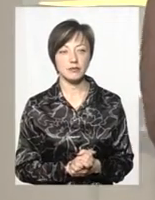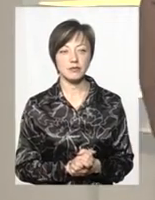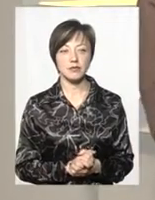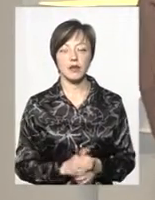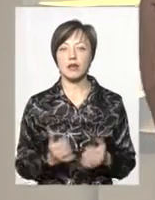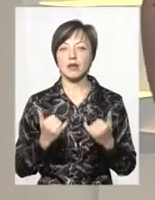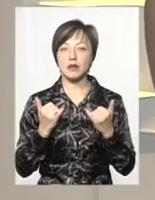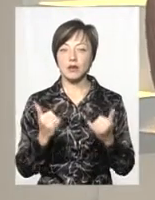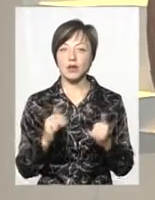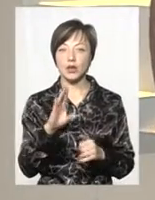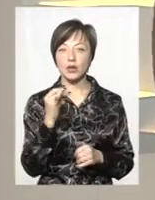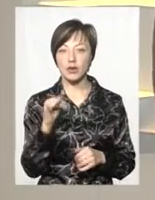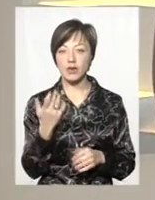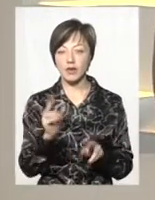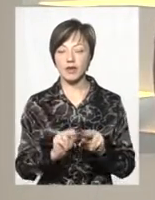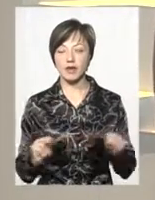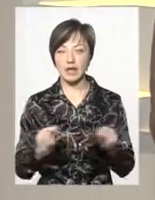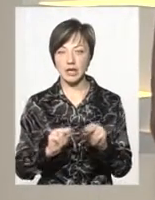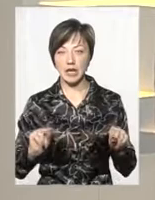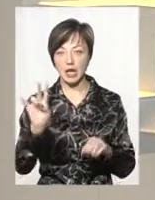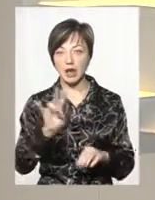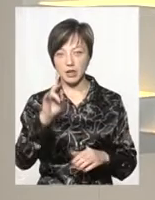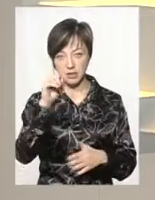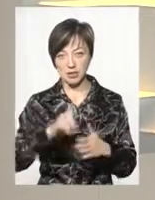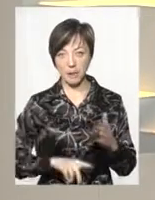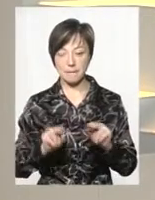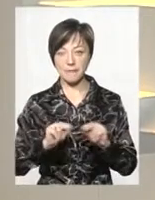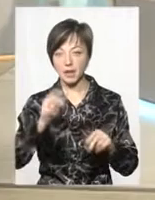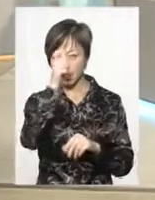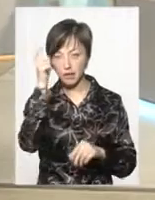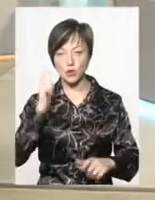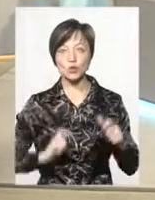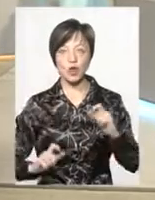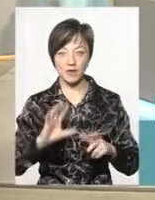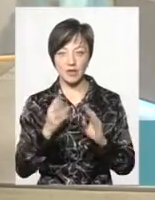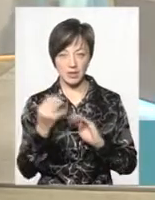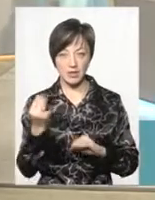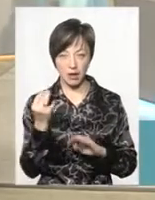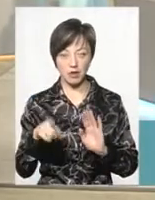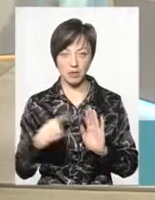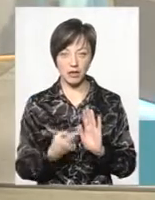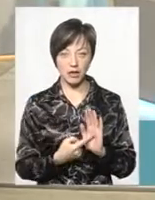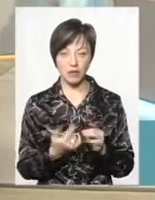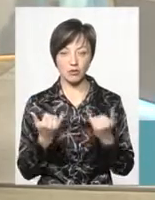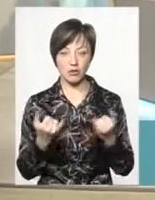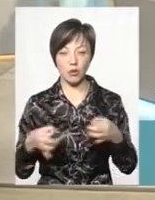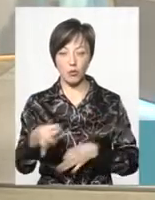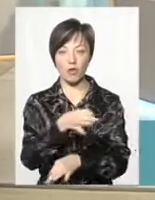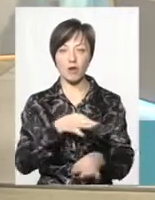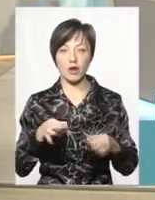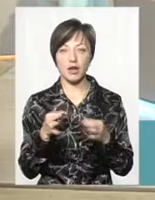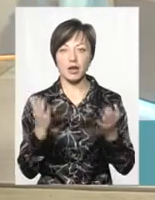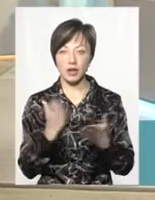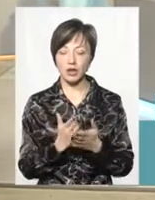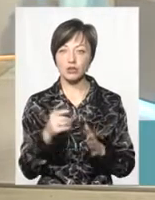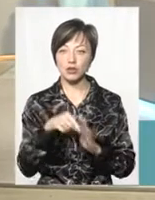Пане Юрію, ви викладаєте релігієзнавство у Хмельницькій педакадемії. От студентів взагалі цікавлять питання, які ми нині обговорюємо. От є для